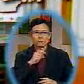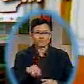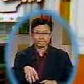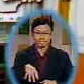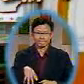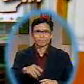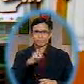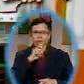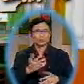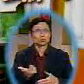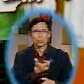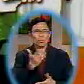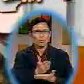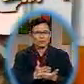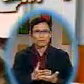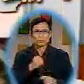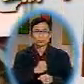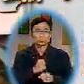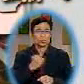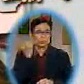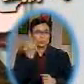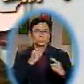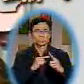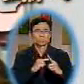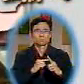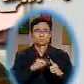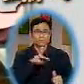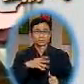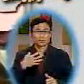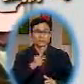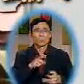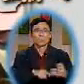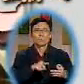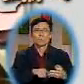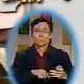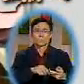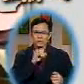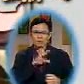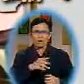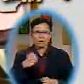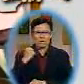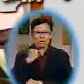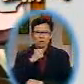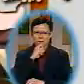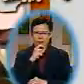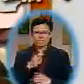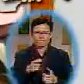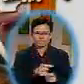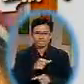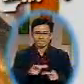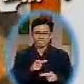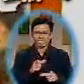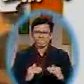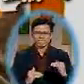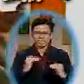大部分嘅員工都係聽障人士。餐廳總經理兼店長郭偉平話，佢會努力推高營業額，以確保呢一